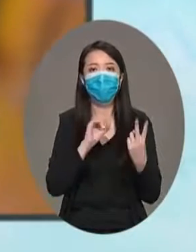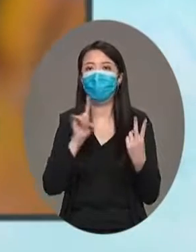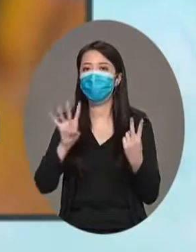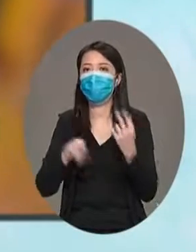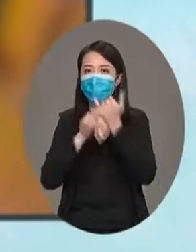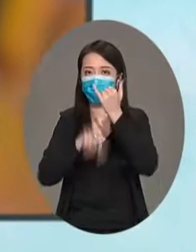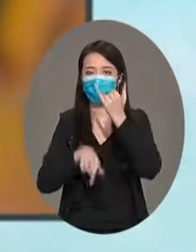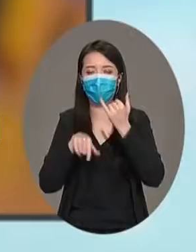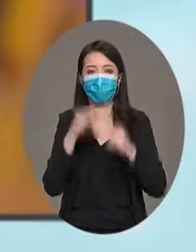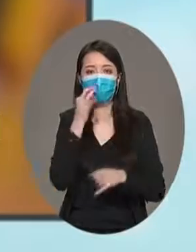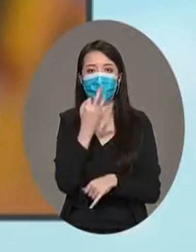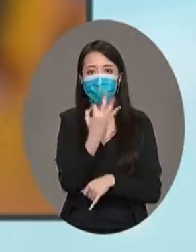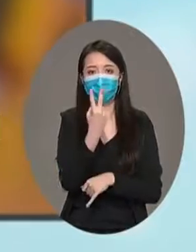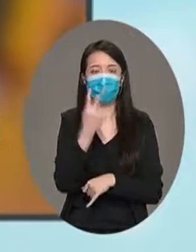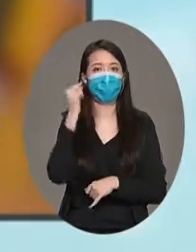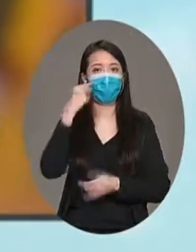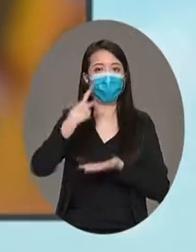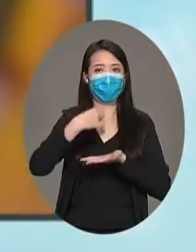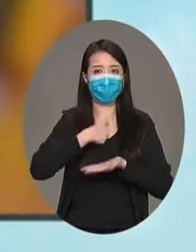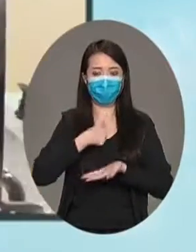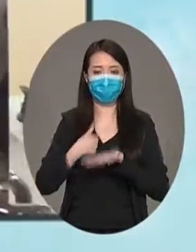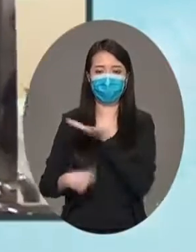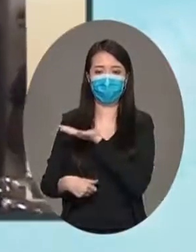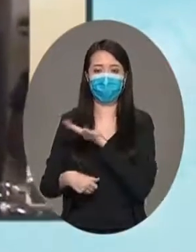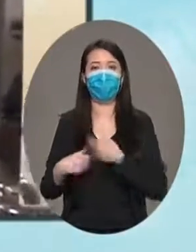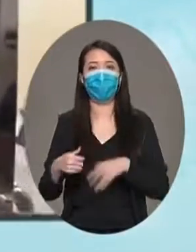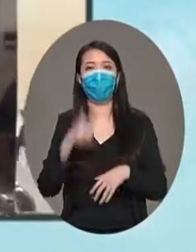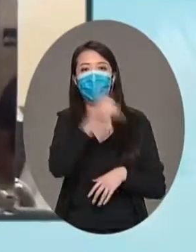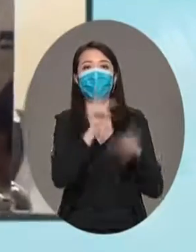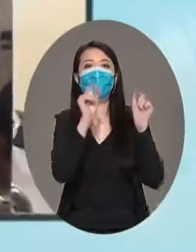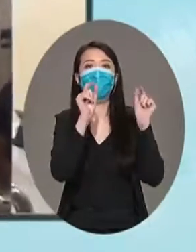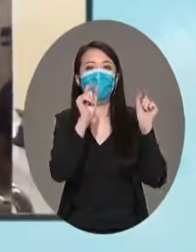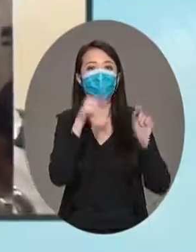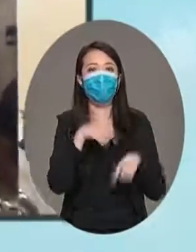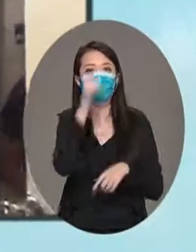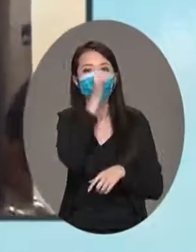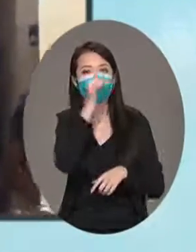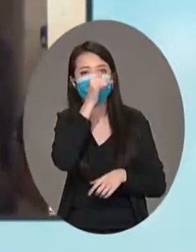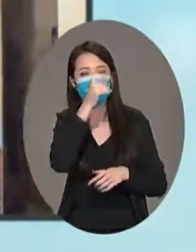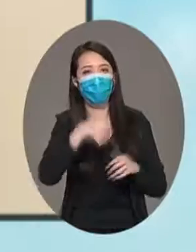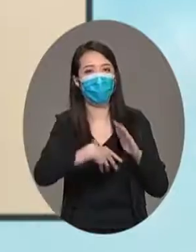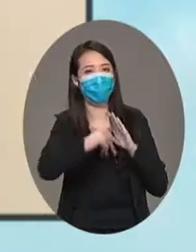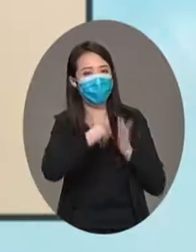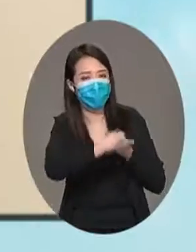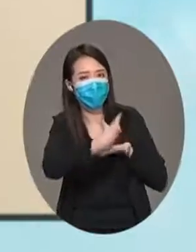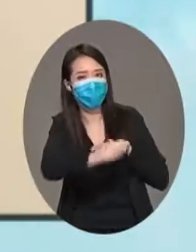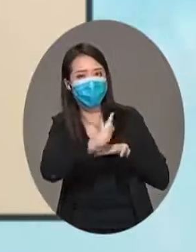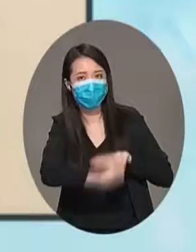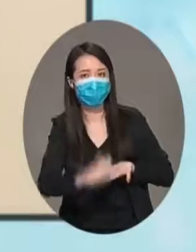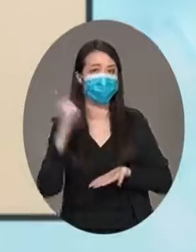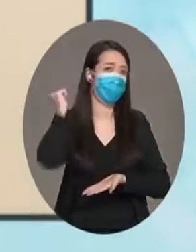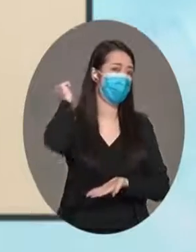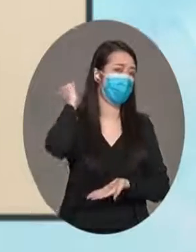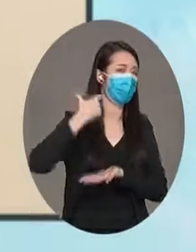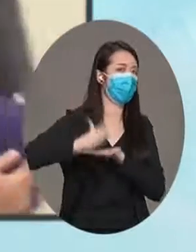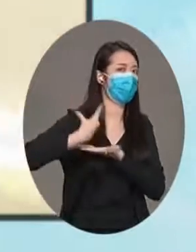2014年6月，32岁的拉丁舞导师李嘉莹到尖沙咀加拿分道的重生植发中心接受背部